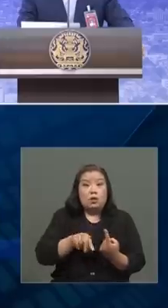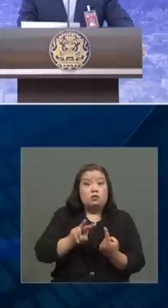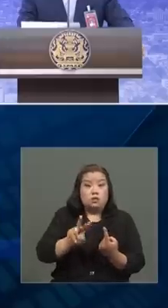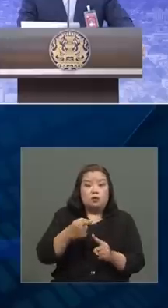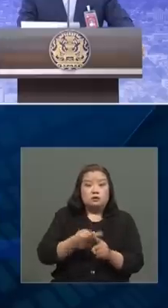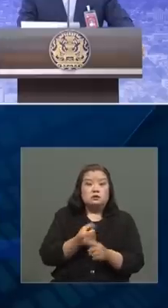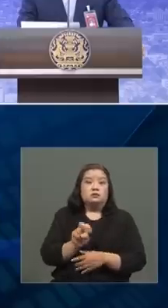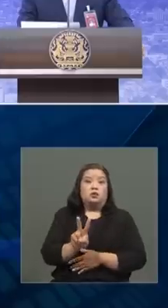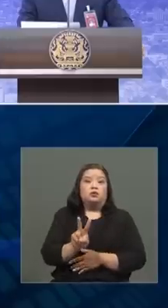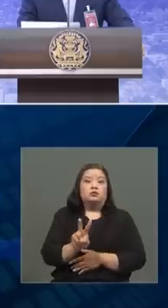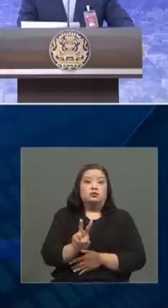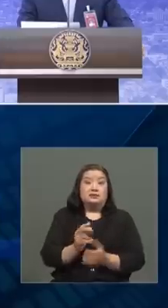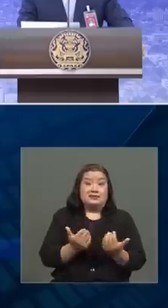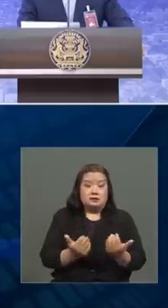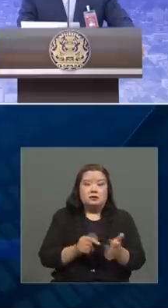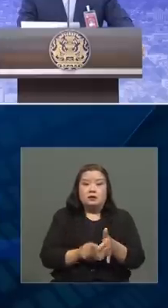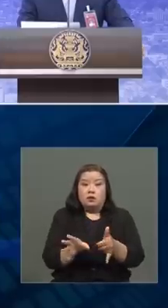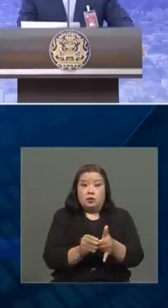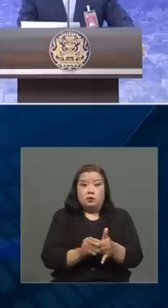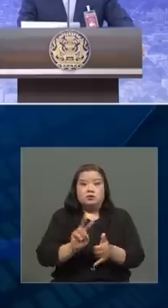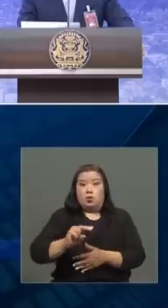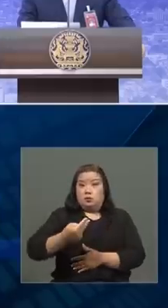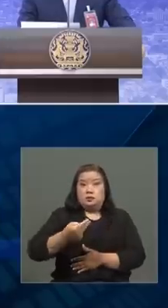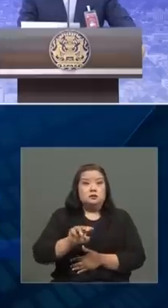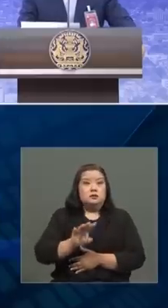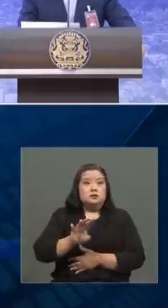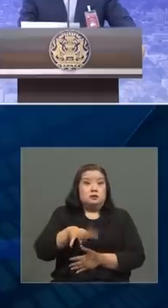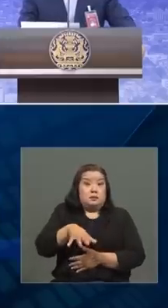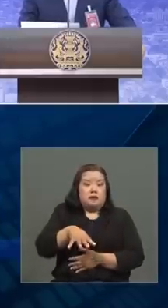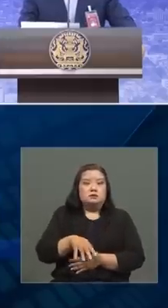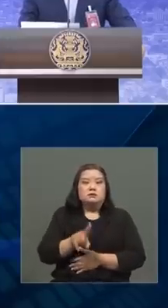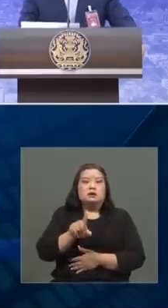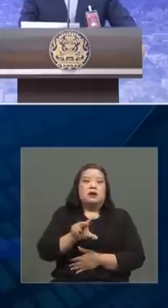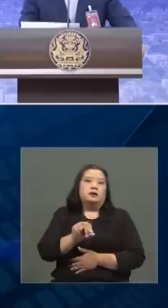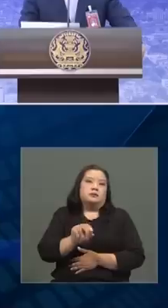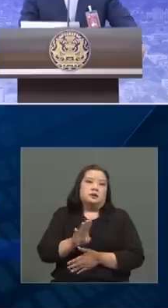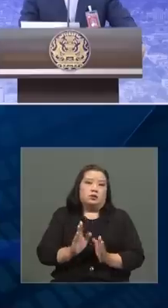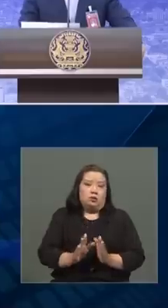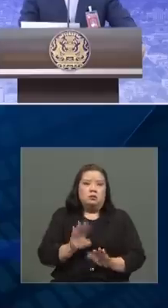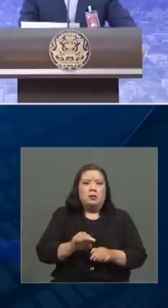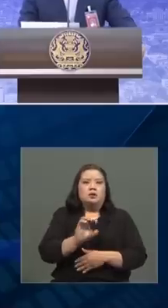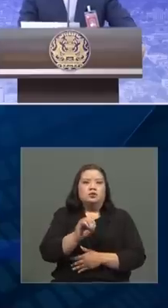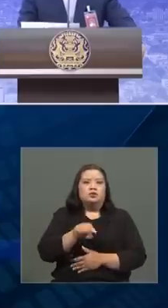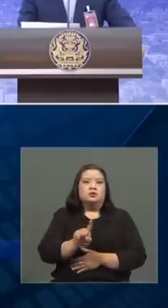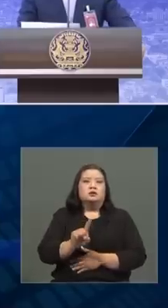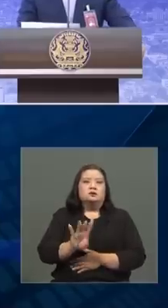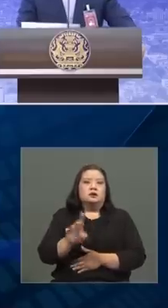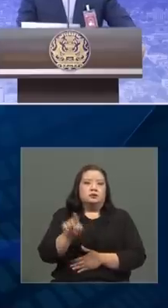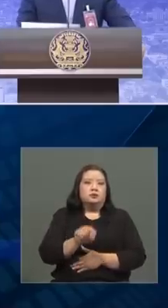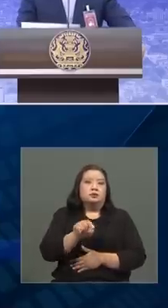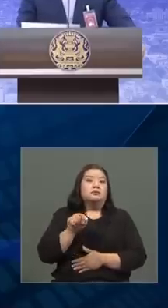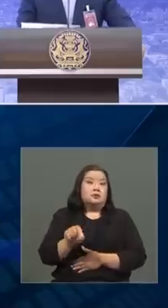เดือนธันวาคมนะครับก็เป็นการติดเชื้อไปสองหมื่นสี่นะครับชีวิตไป 34รายเท่ากับ 0.1 4เปอร์เซ็นต์